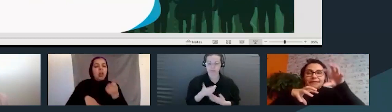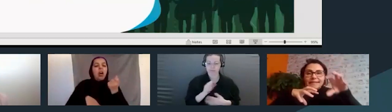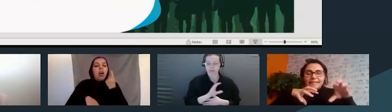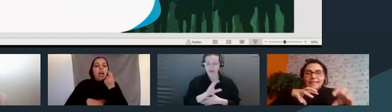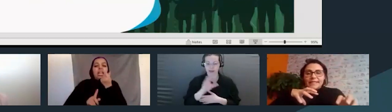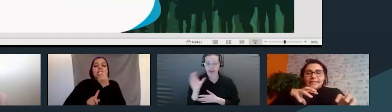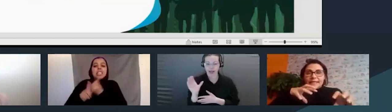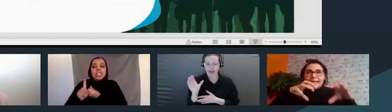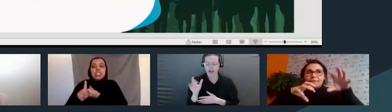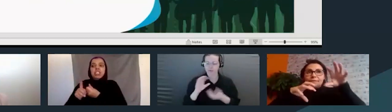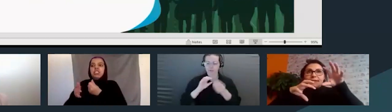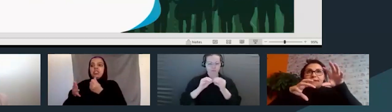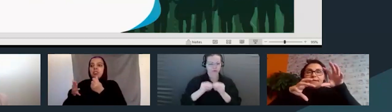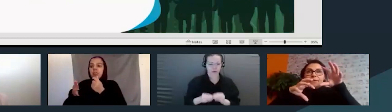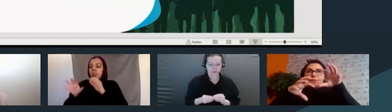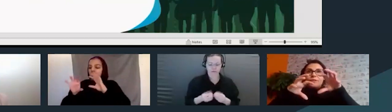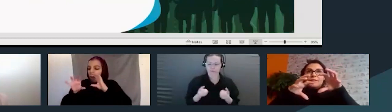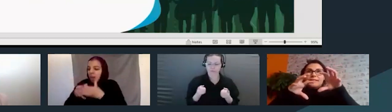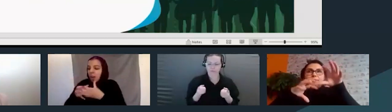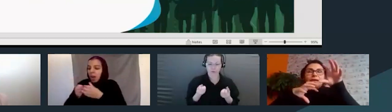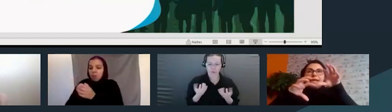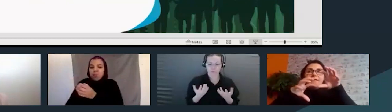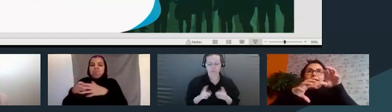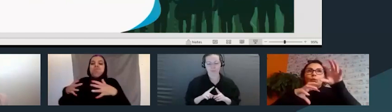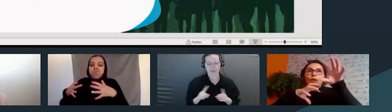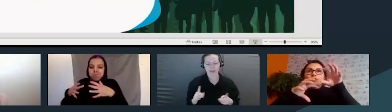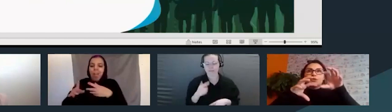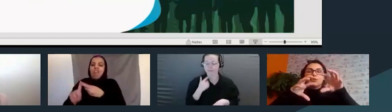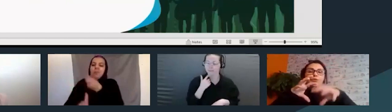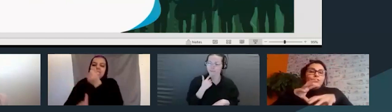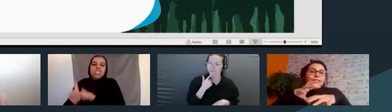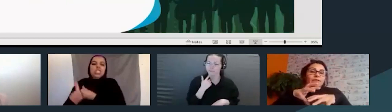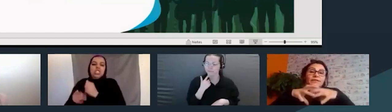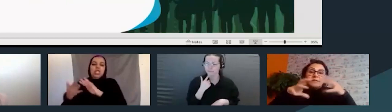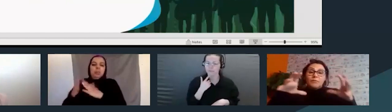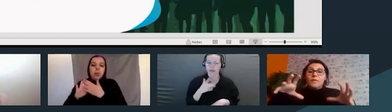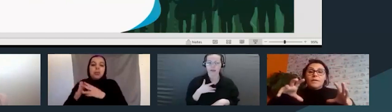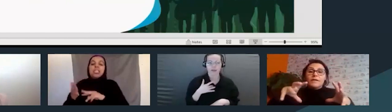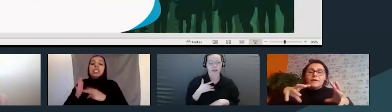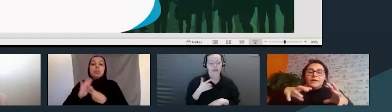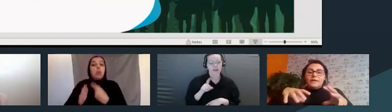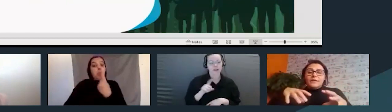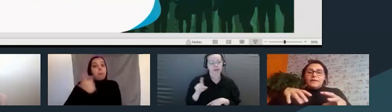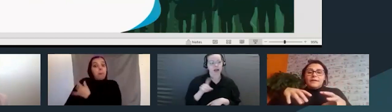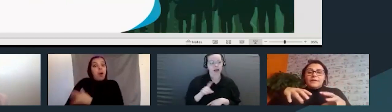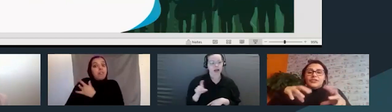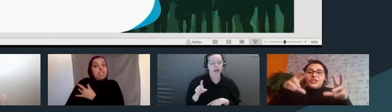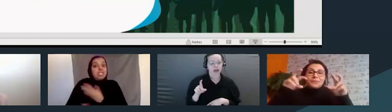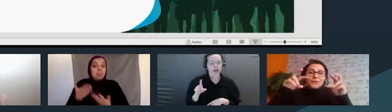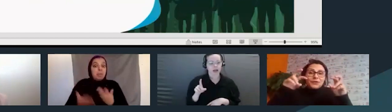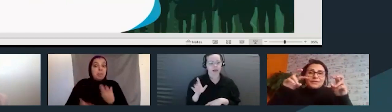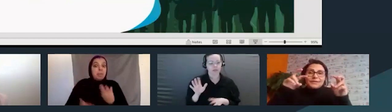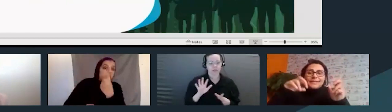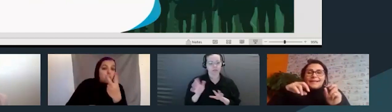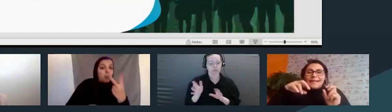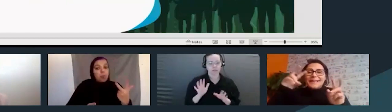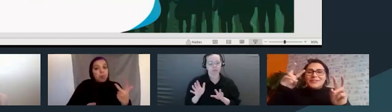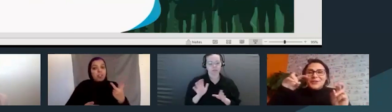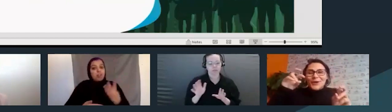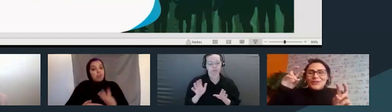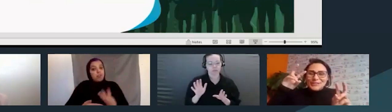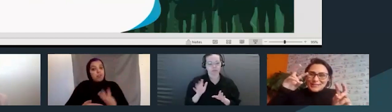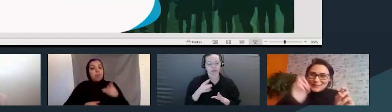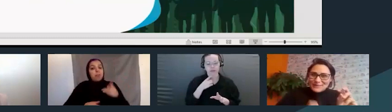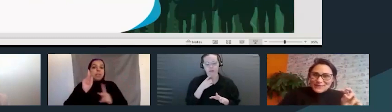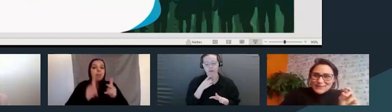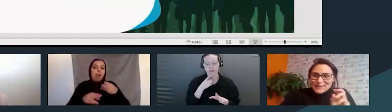chaque province aura 1, 2 ou 3, même plus, champions. J'aime bien les appeler des champions. Je ne me